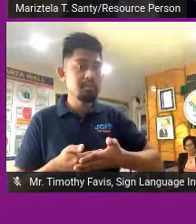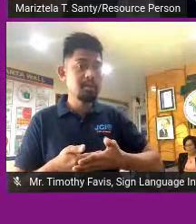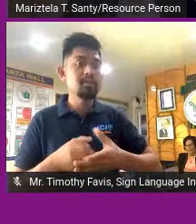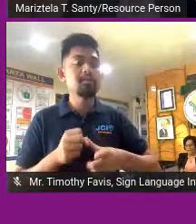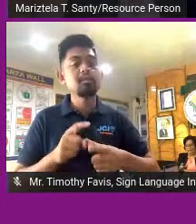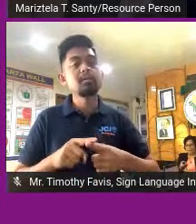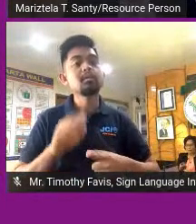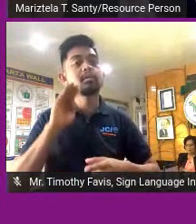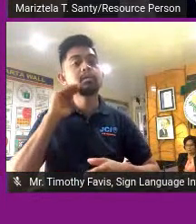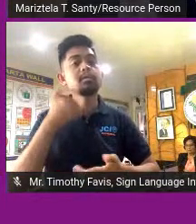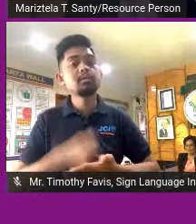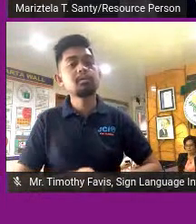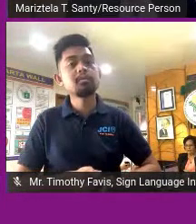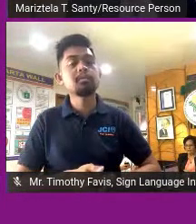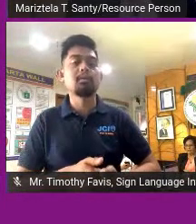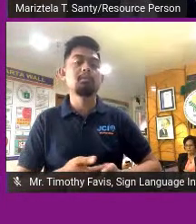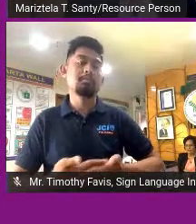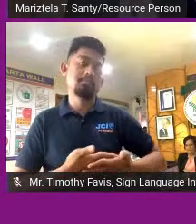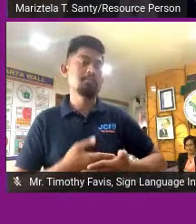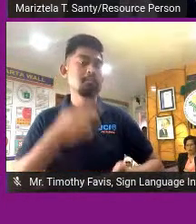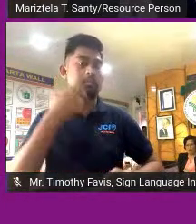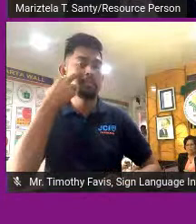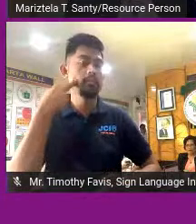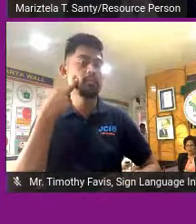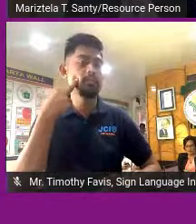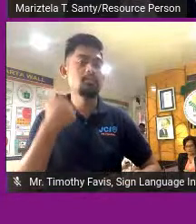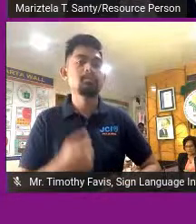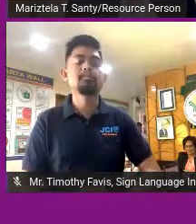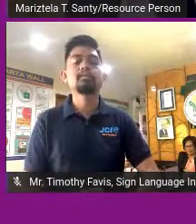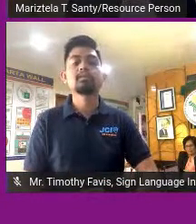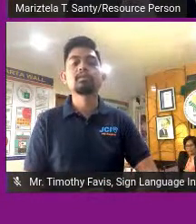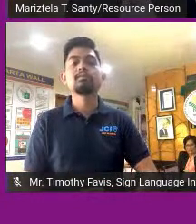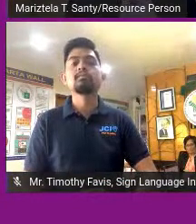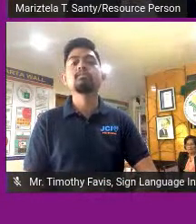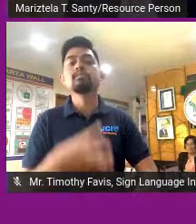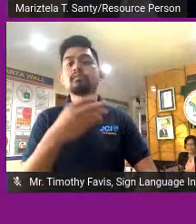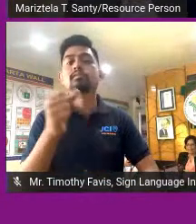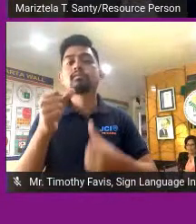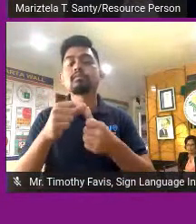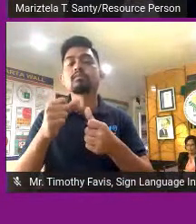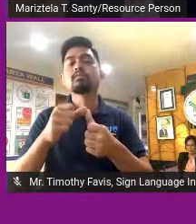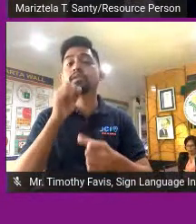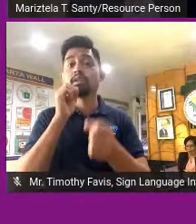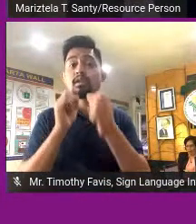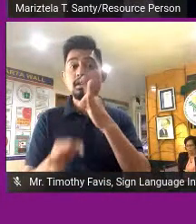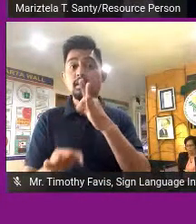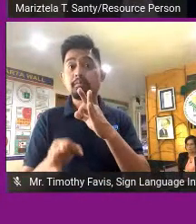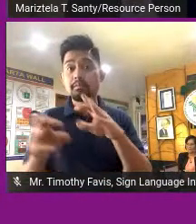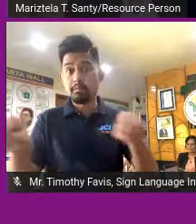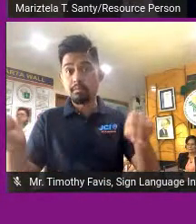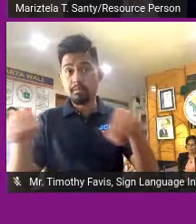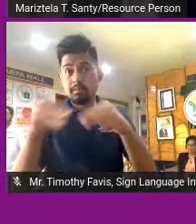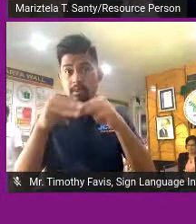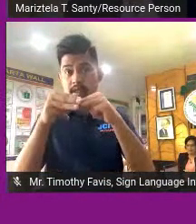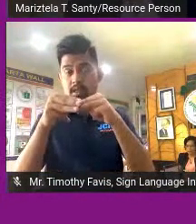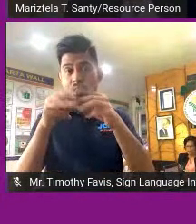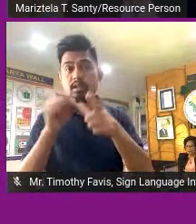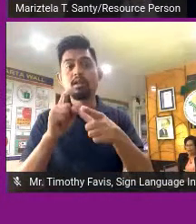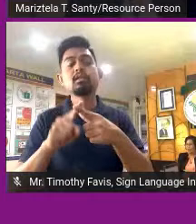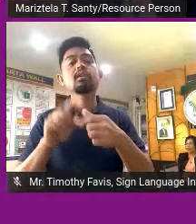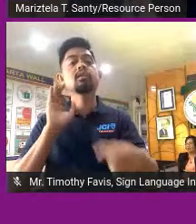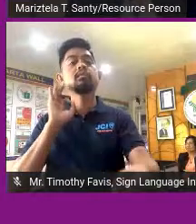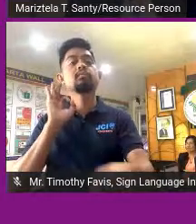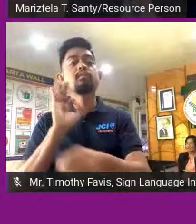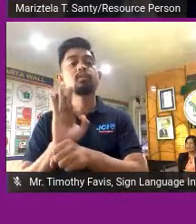ano. And one thing, if you are married, pag pinilit mo po na mag-sex ang